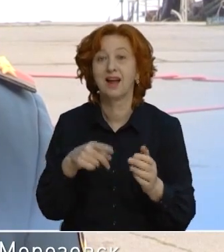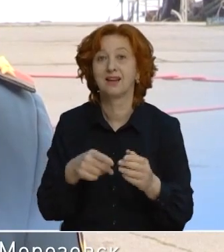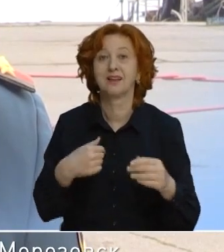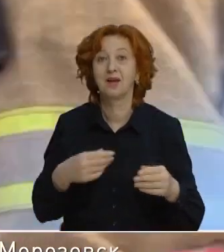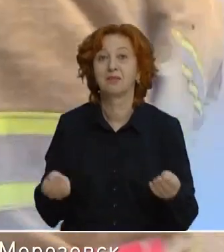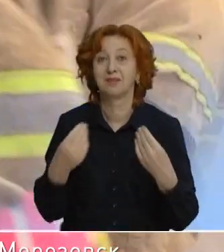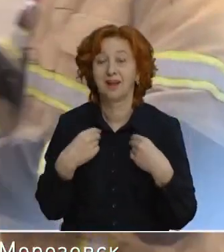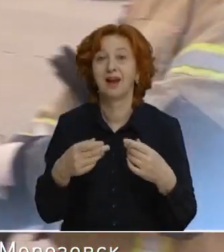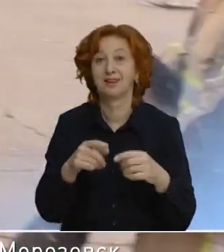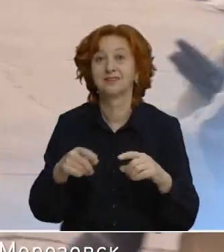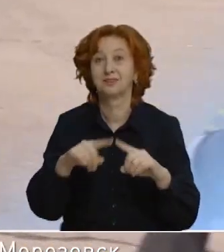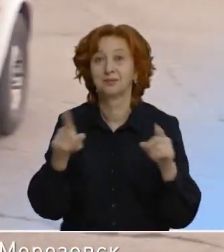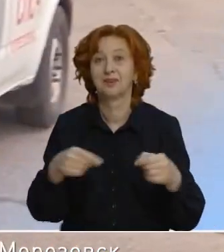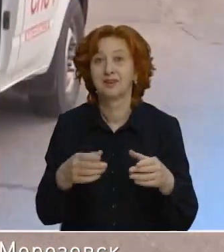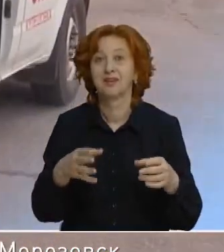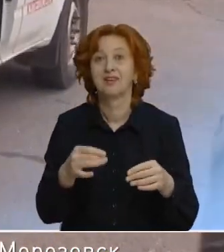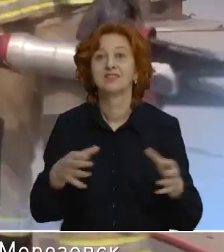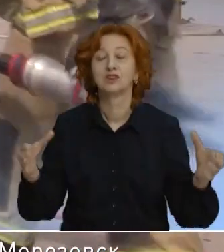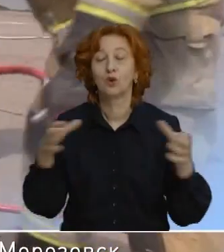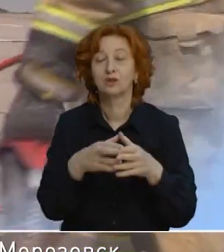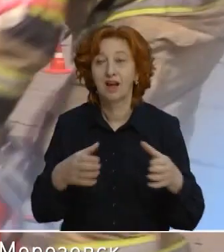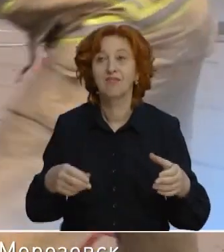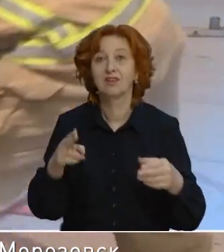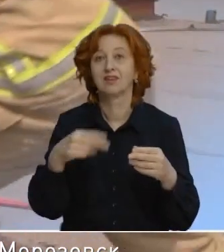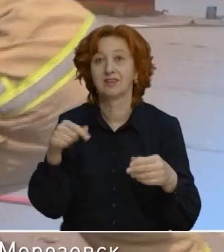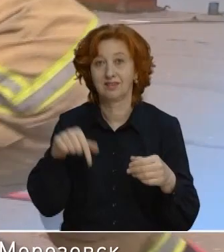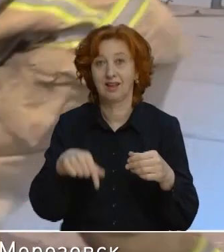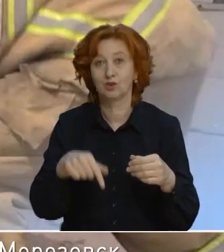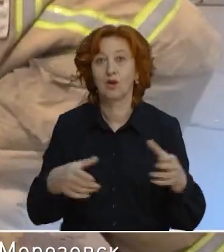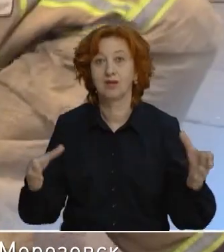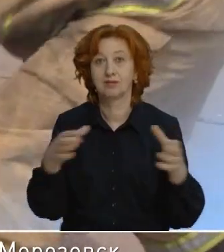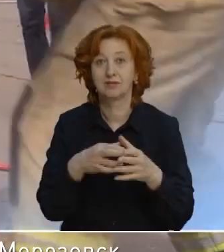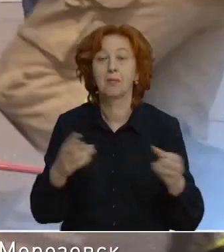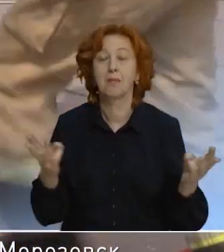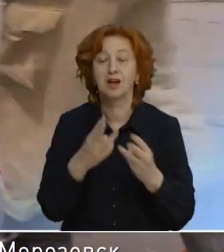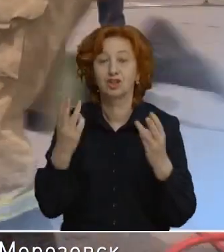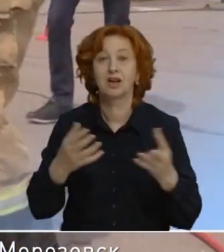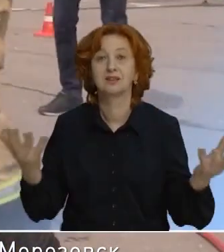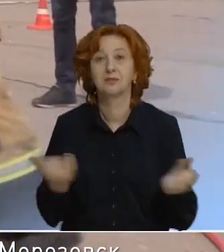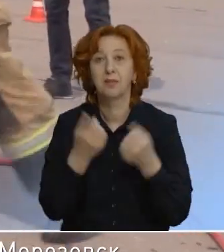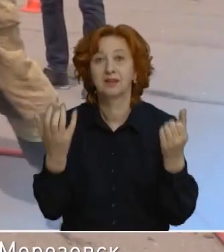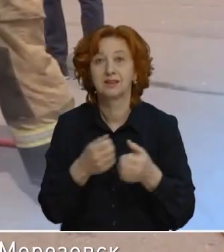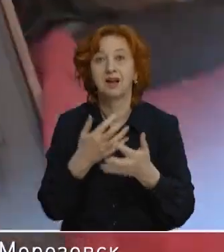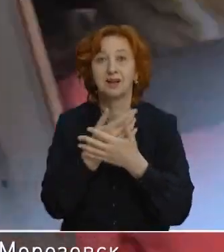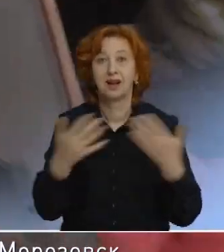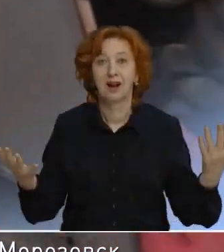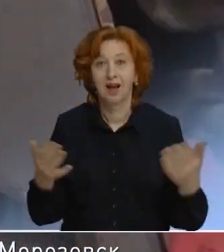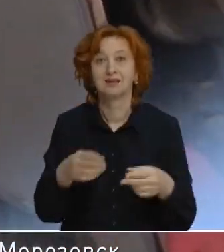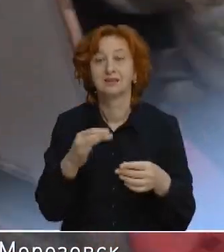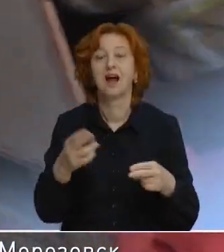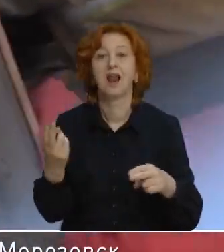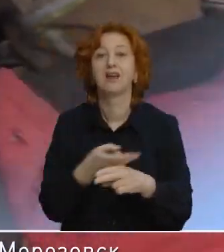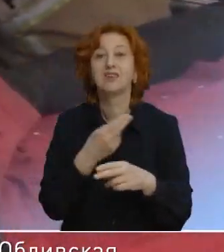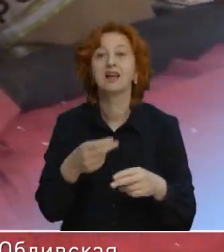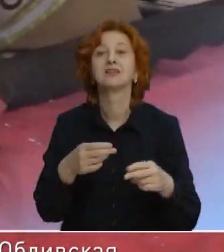данные соревнования. В составе донской команды опытные пожарные спасатели, на счету которых ликвидация